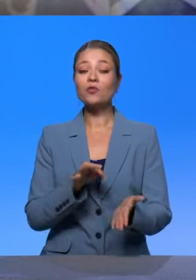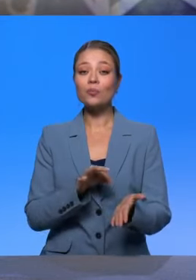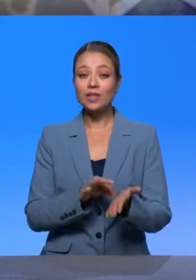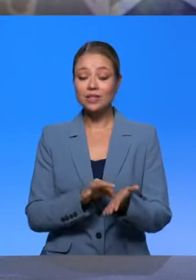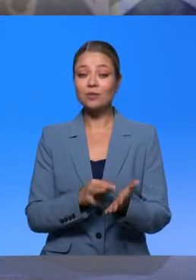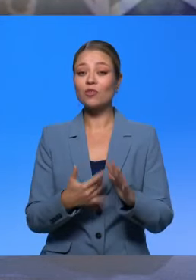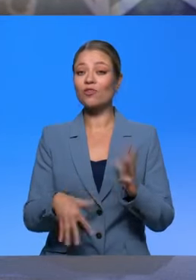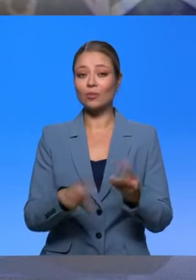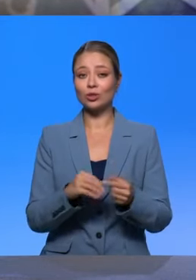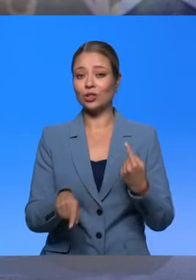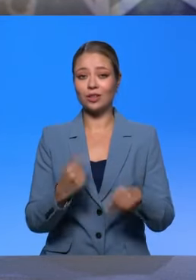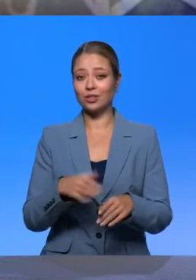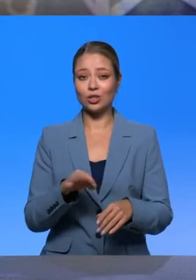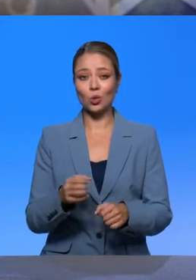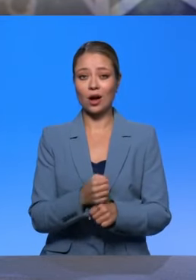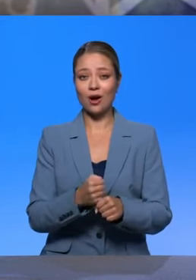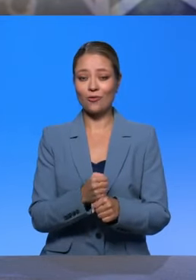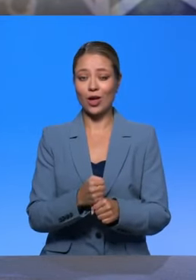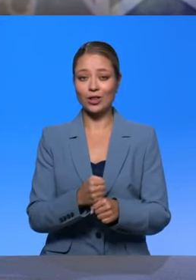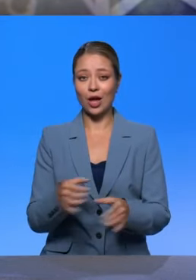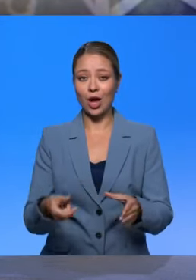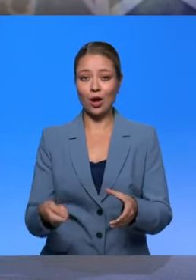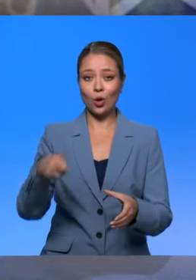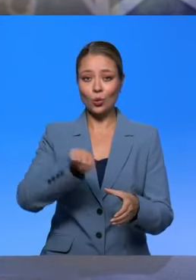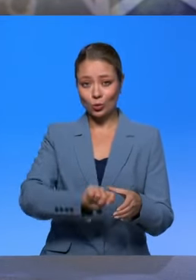отличается от кофейной гущи, там, вращающегося